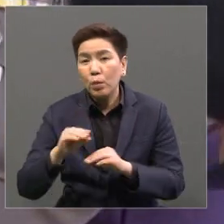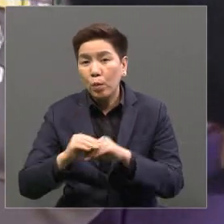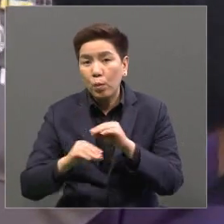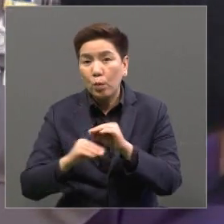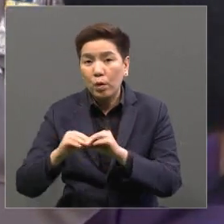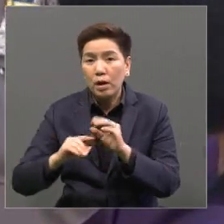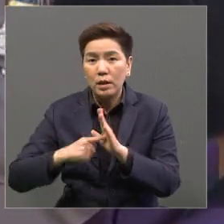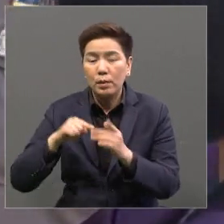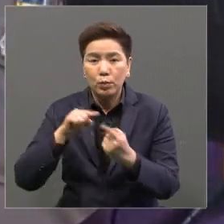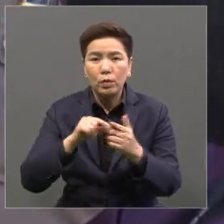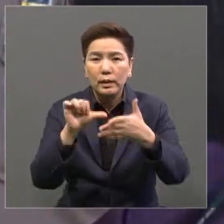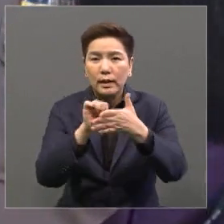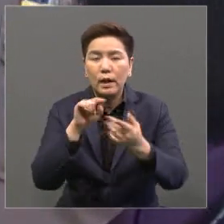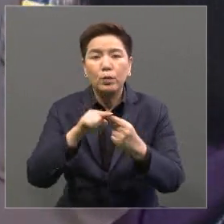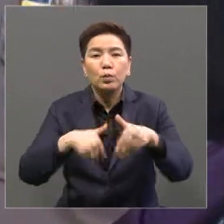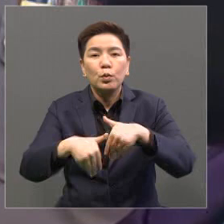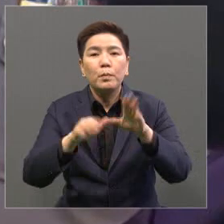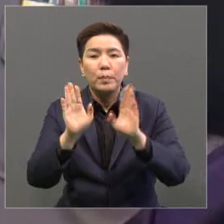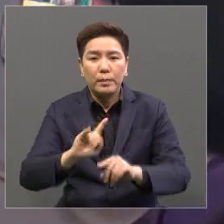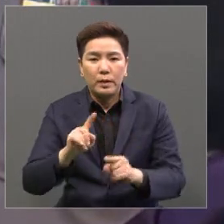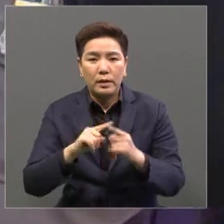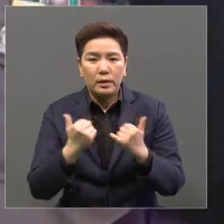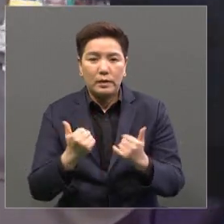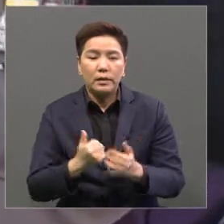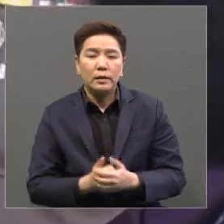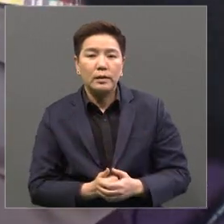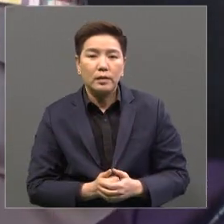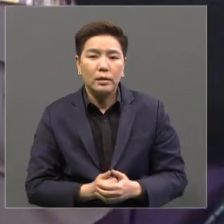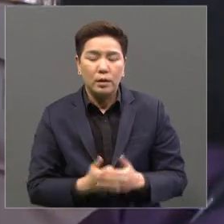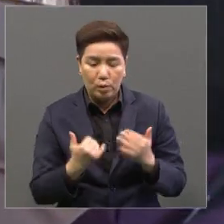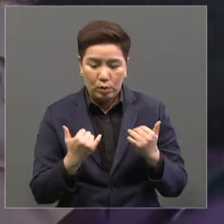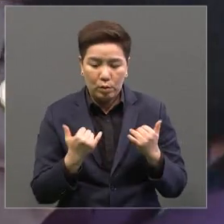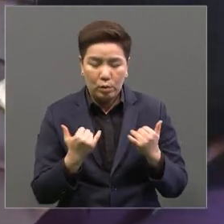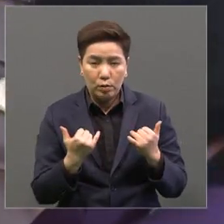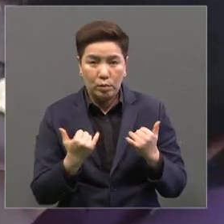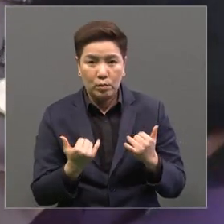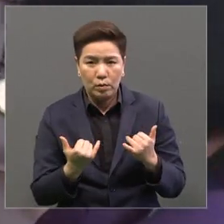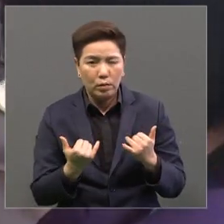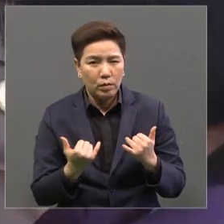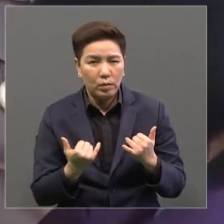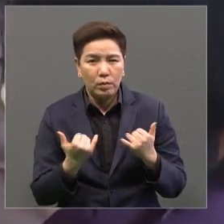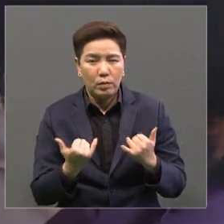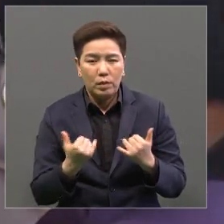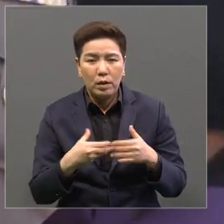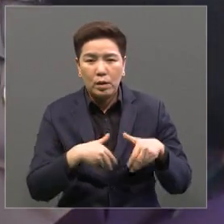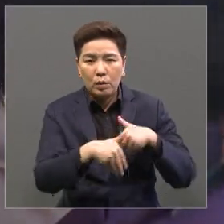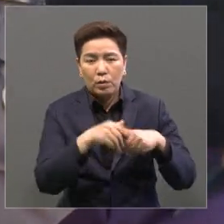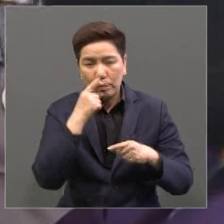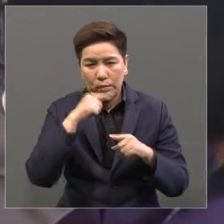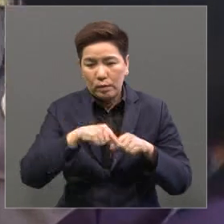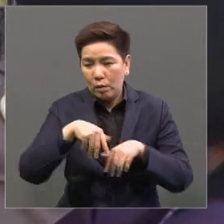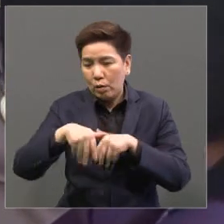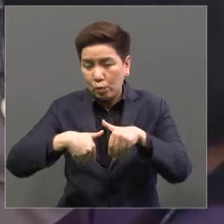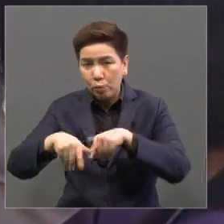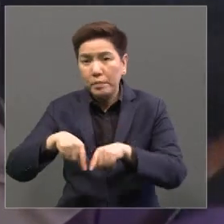ในชุมชนอะไรบ้าง ครับก็สักครู่ท่านรองผู้การได้บอกแล้วตอนนี้เนี่ยเราในแง่ของการหมู่บ้านชุมชนก็มีนะ